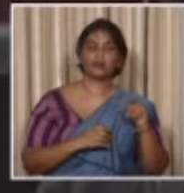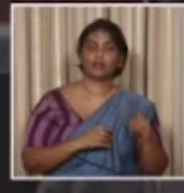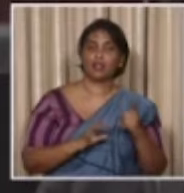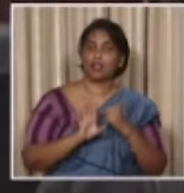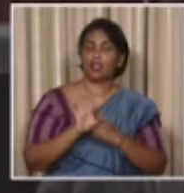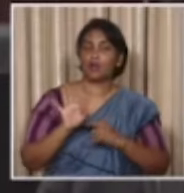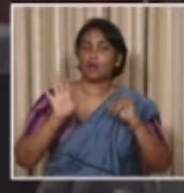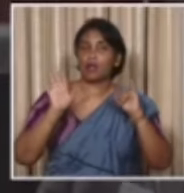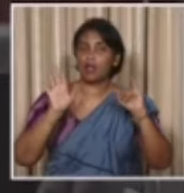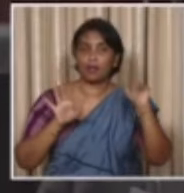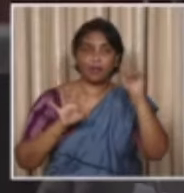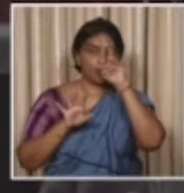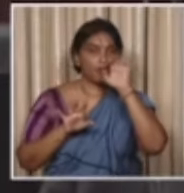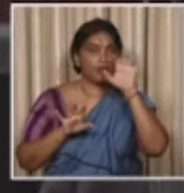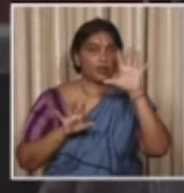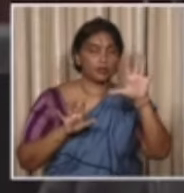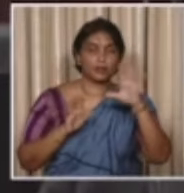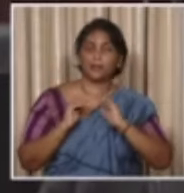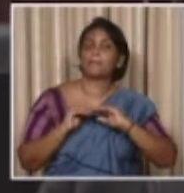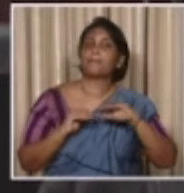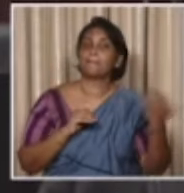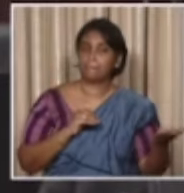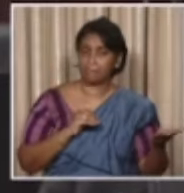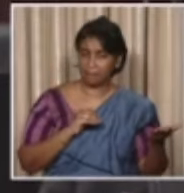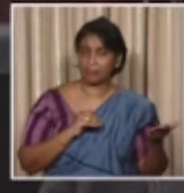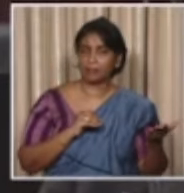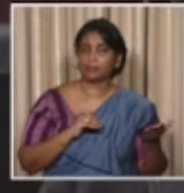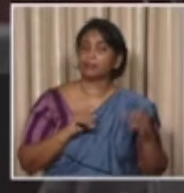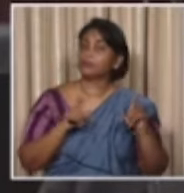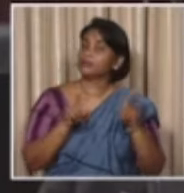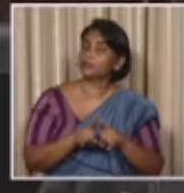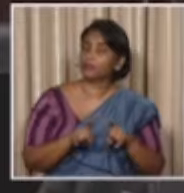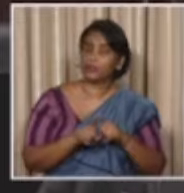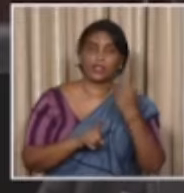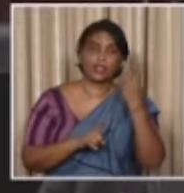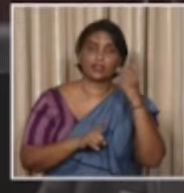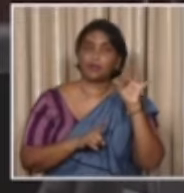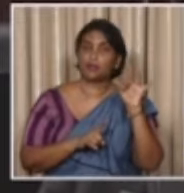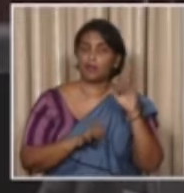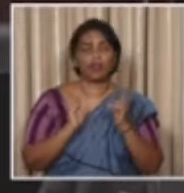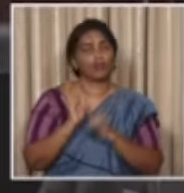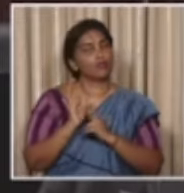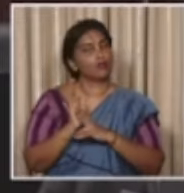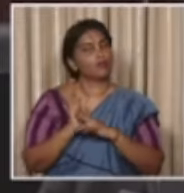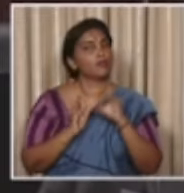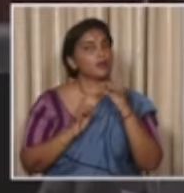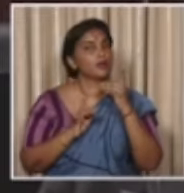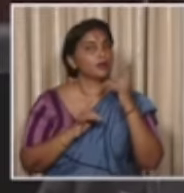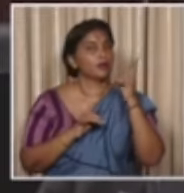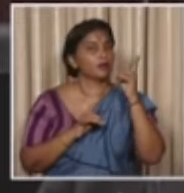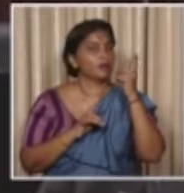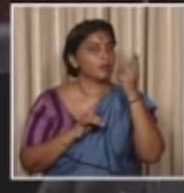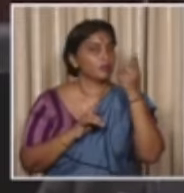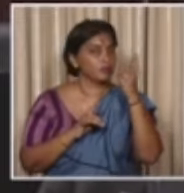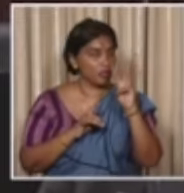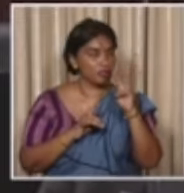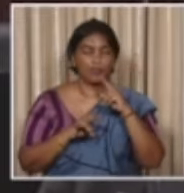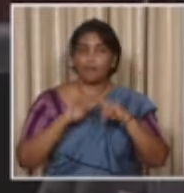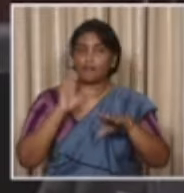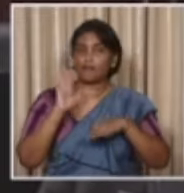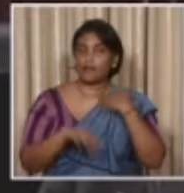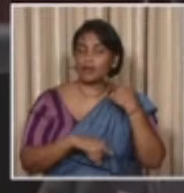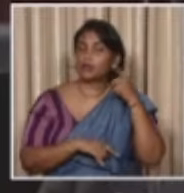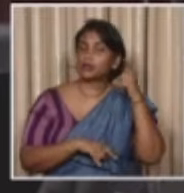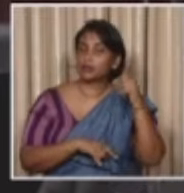වසර 6 මාස 5ක් ගත වුණාට පස්සේ. ඒ වගේම 2015 නොවැම්බර් මාසේ 13 වෙනිදා ප්‍රංශයේ පැරිස්